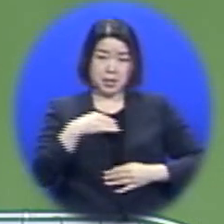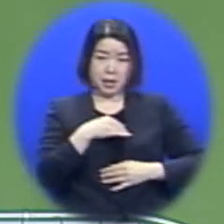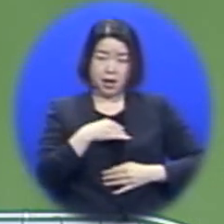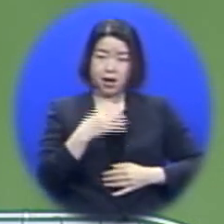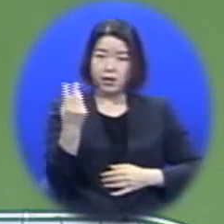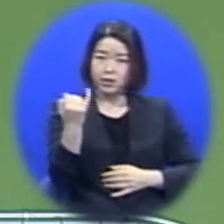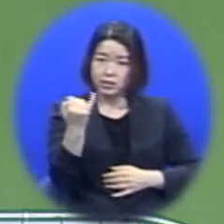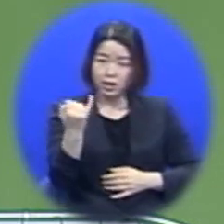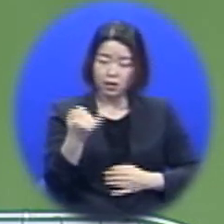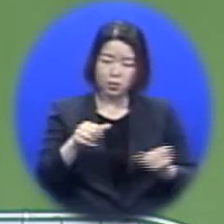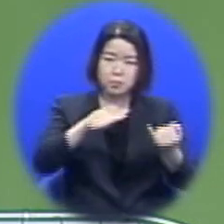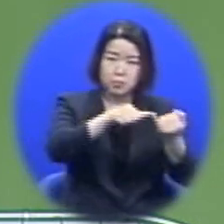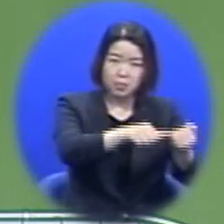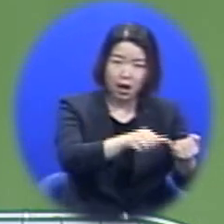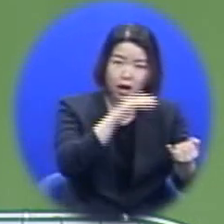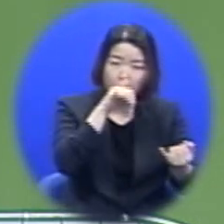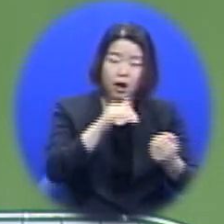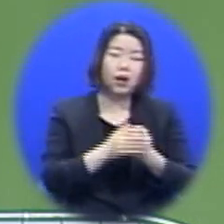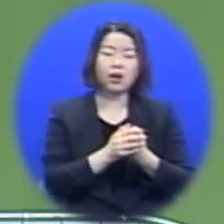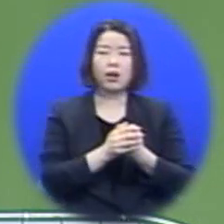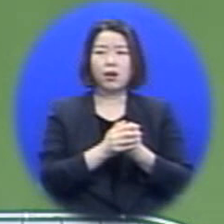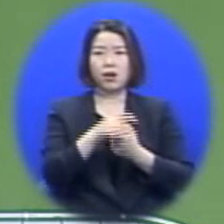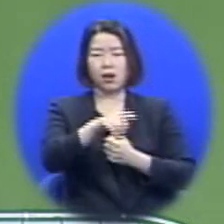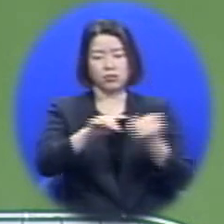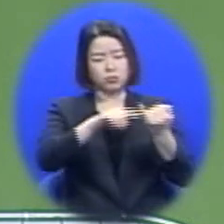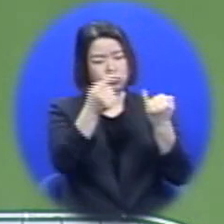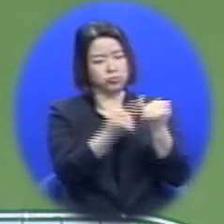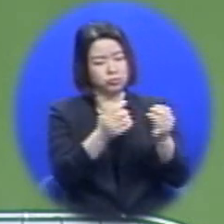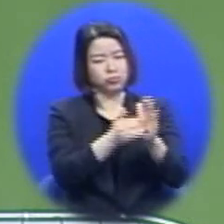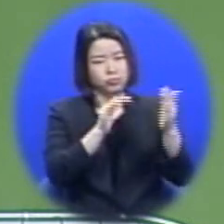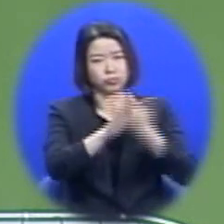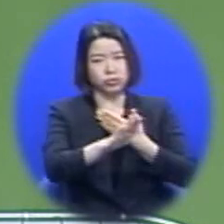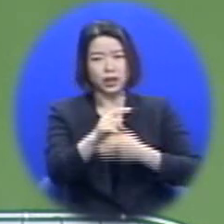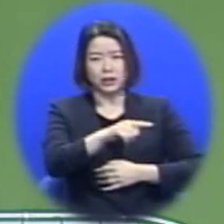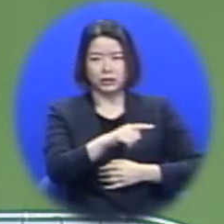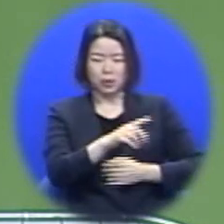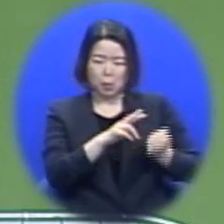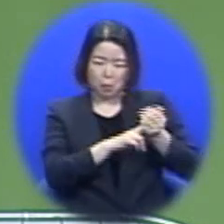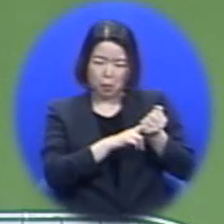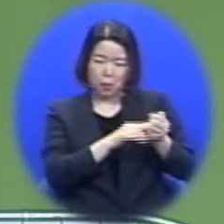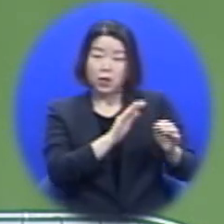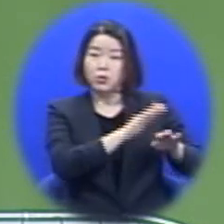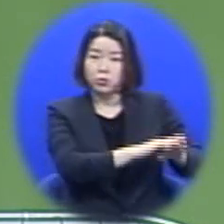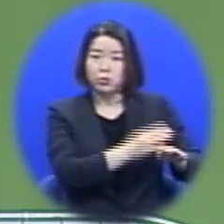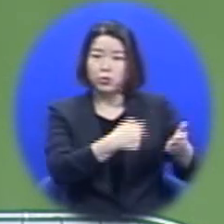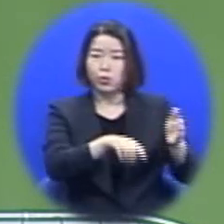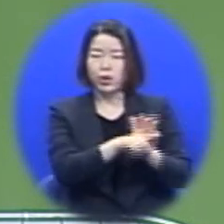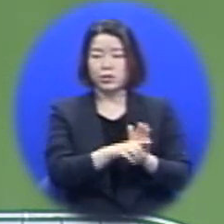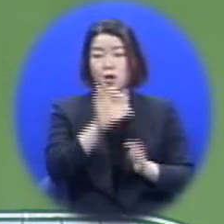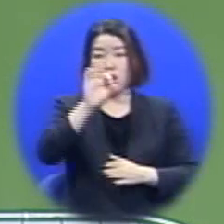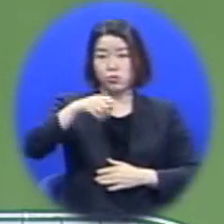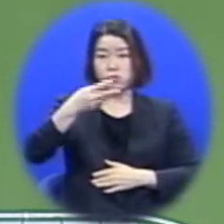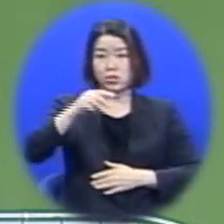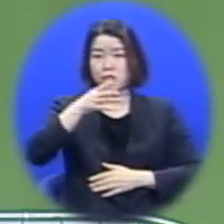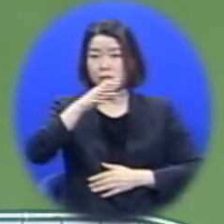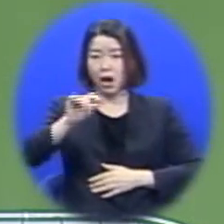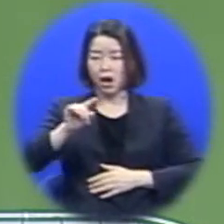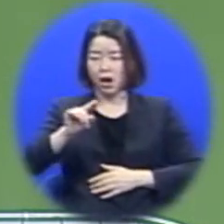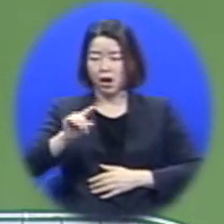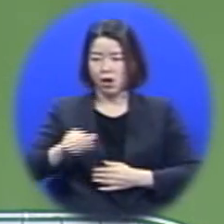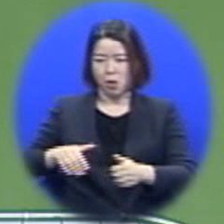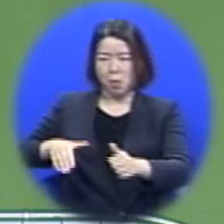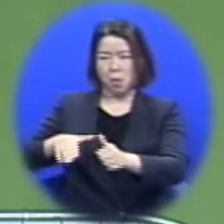임신을 하고 그리고는 이걸 어떻든지 덮어버리려고 우리아를 간접살인 죽여버립니다. 간음죄와 살인죄를